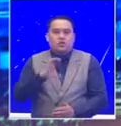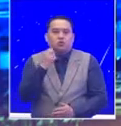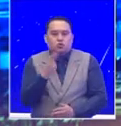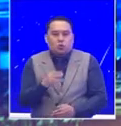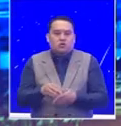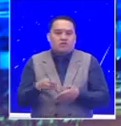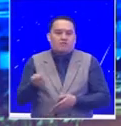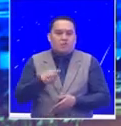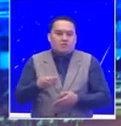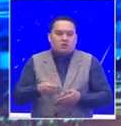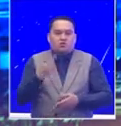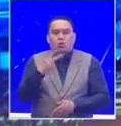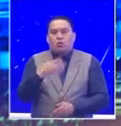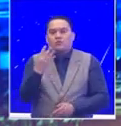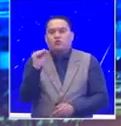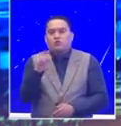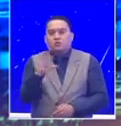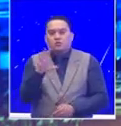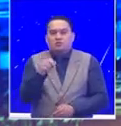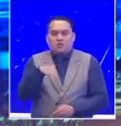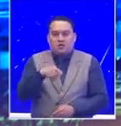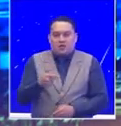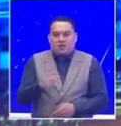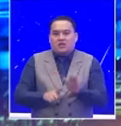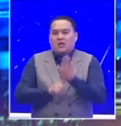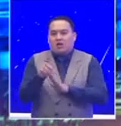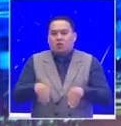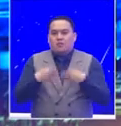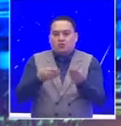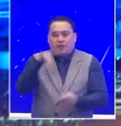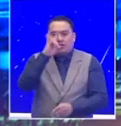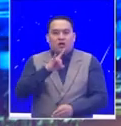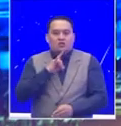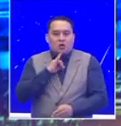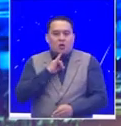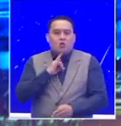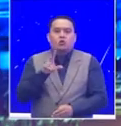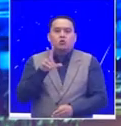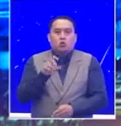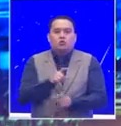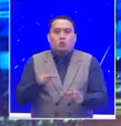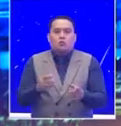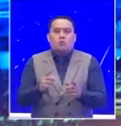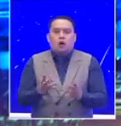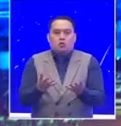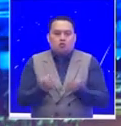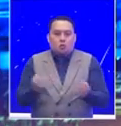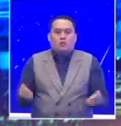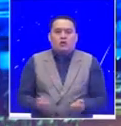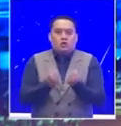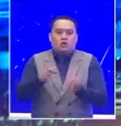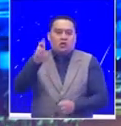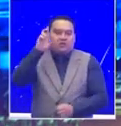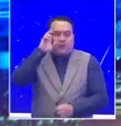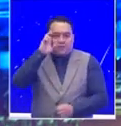Социальные выплаты в размере 42 500 тенге начали выплачивать казахстанцам. Уже более 300 человек получили поддержку